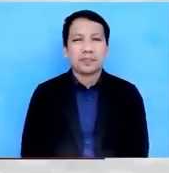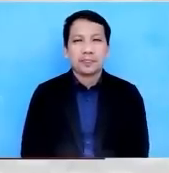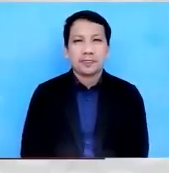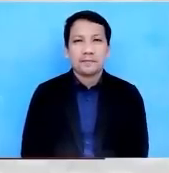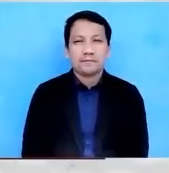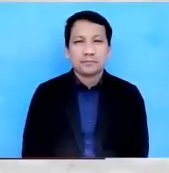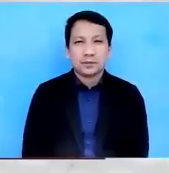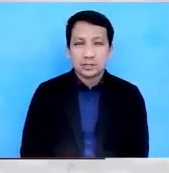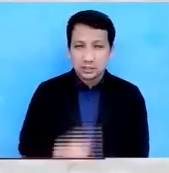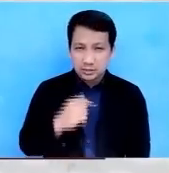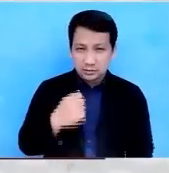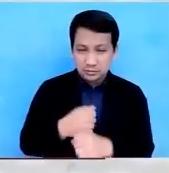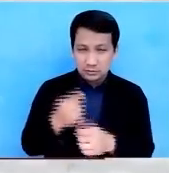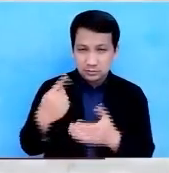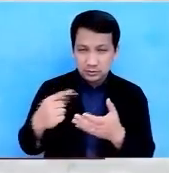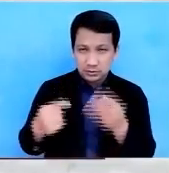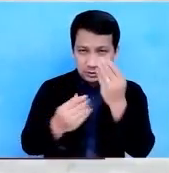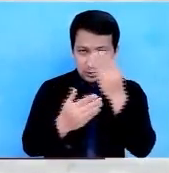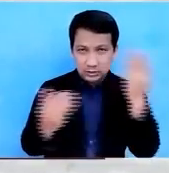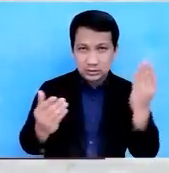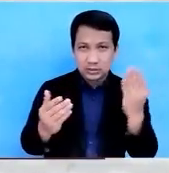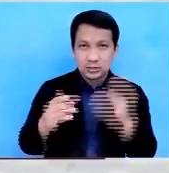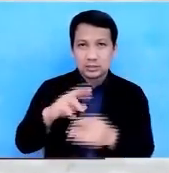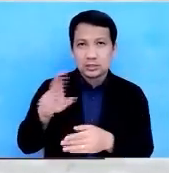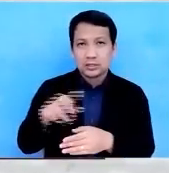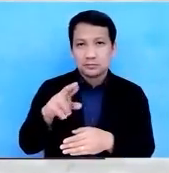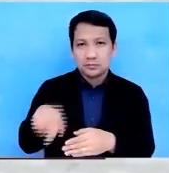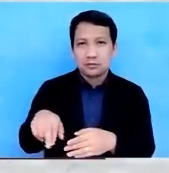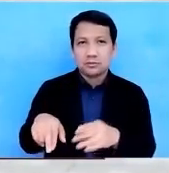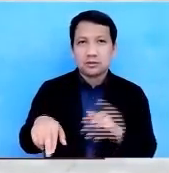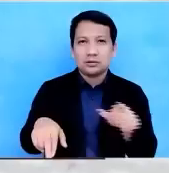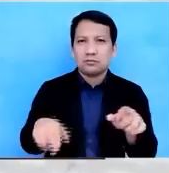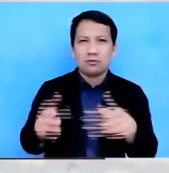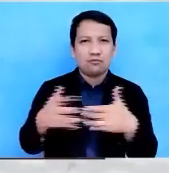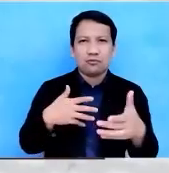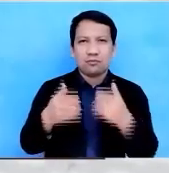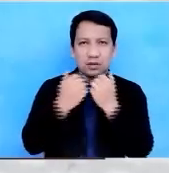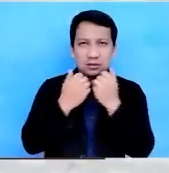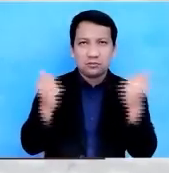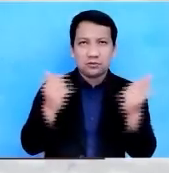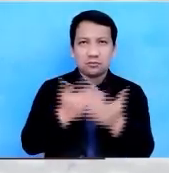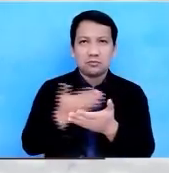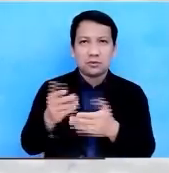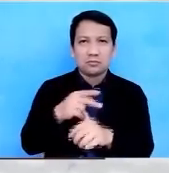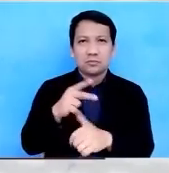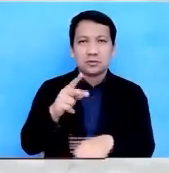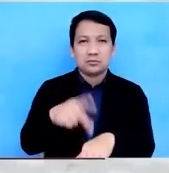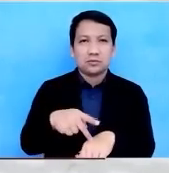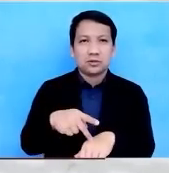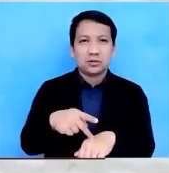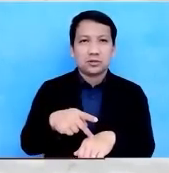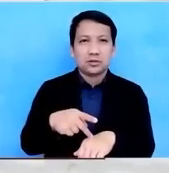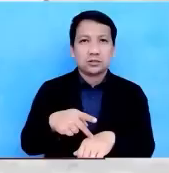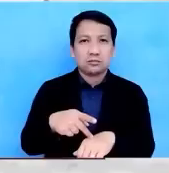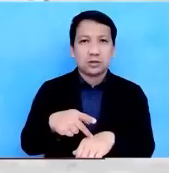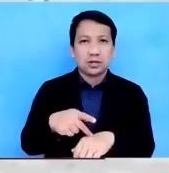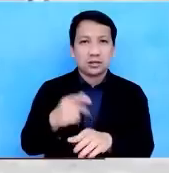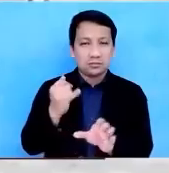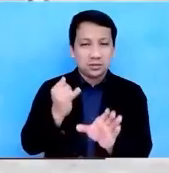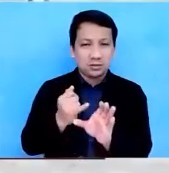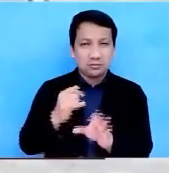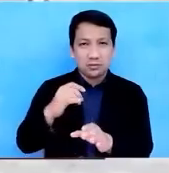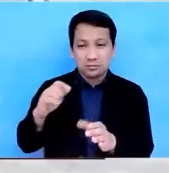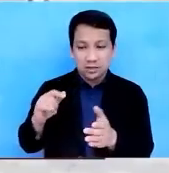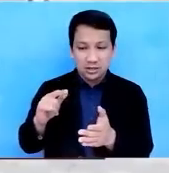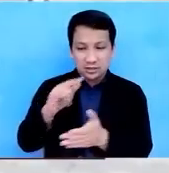yan ng Facts First PH at ng Rappler. Wala pong kahit anong anunsyo na bumili ang Pilipinas ng mga Warthog jets. Bukod po rito, wala